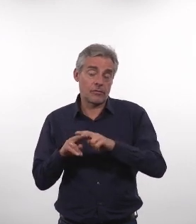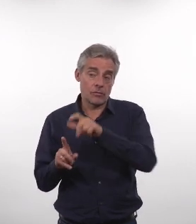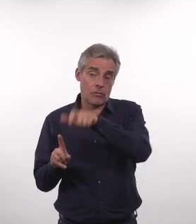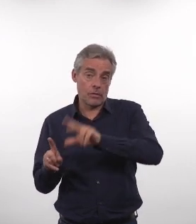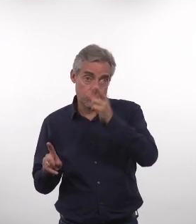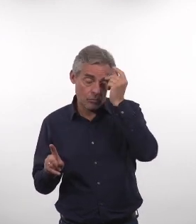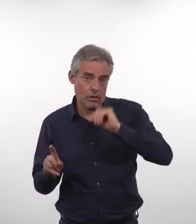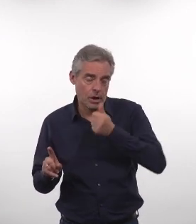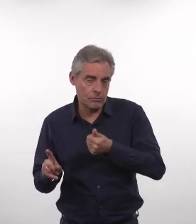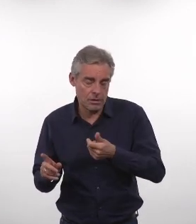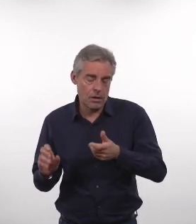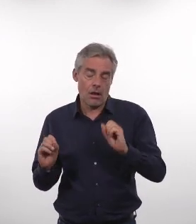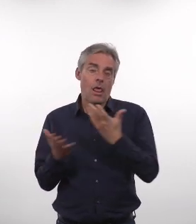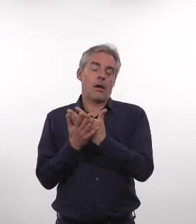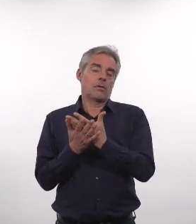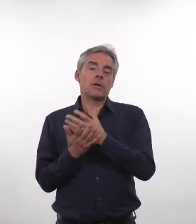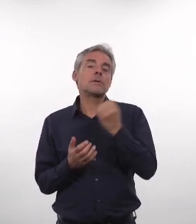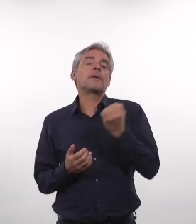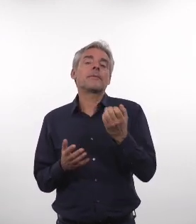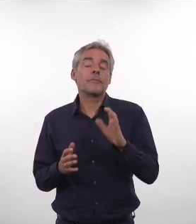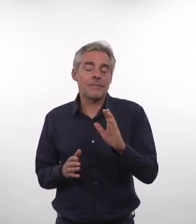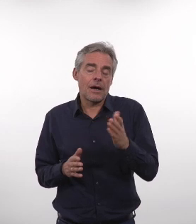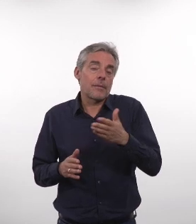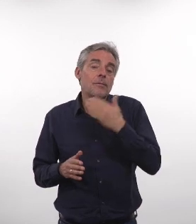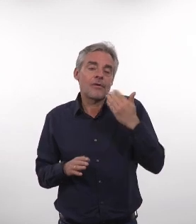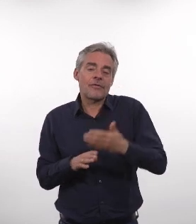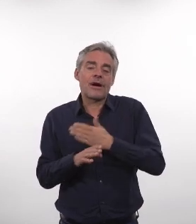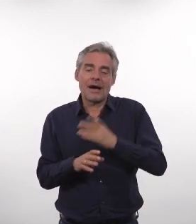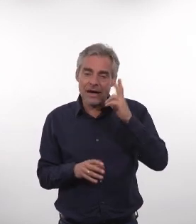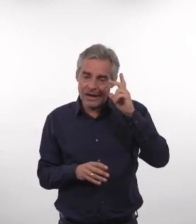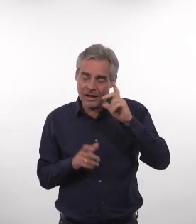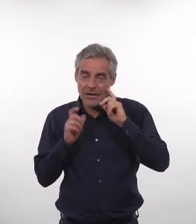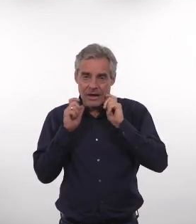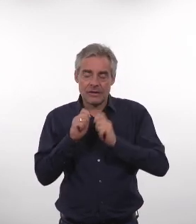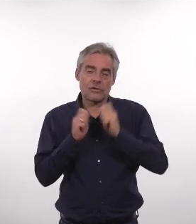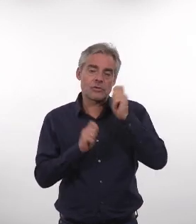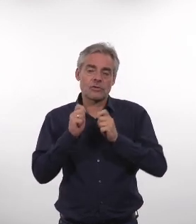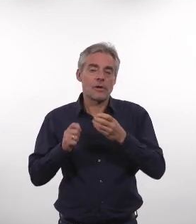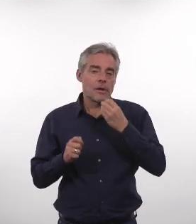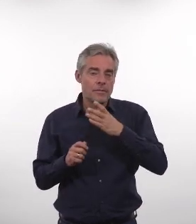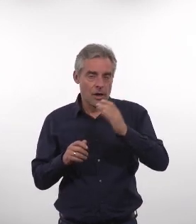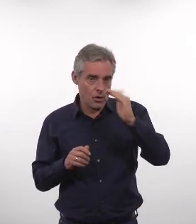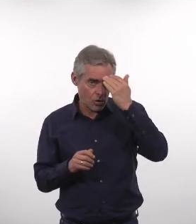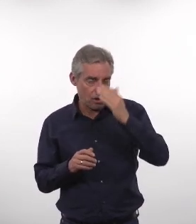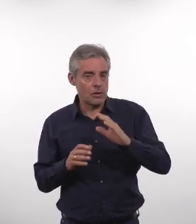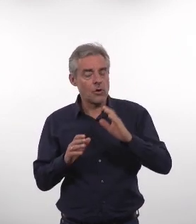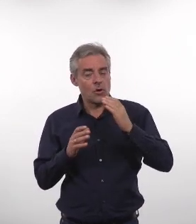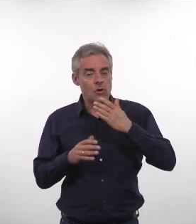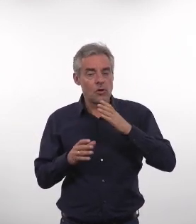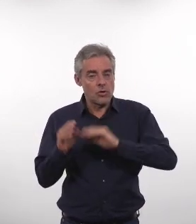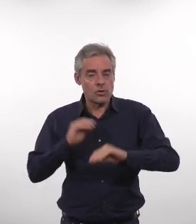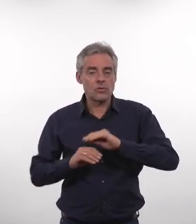personne de ce qui va lui arriver. Après, voilà, il faut quand même avoir quelques garde-fous en disant qu'il faut bien connaître le soin et que, en aucun cas,